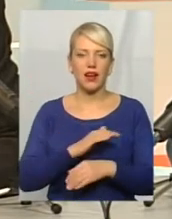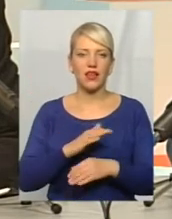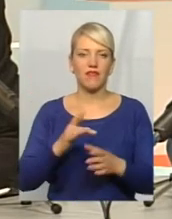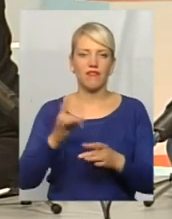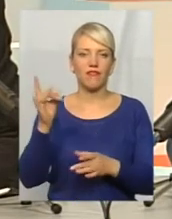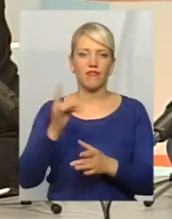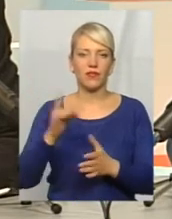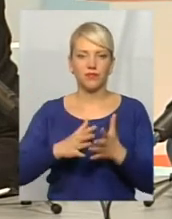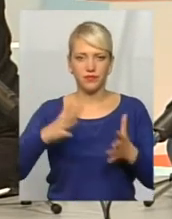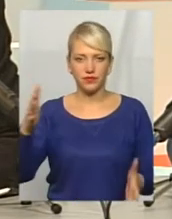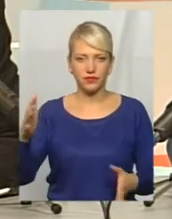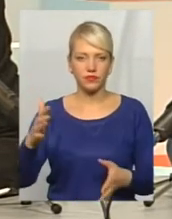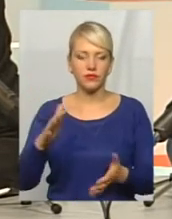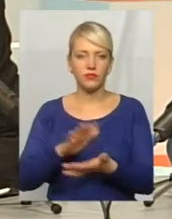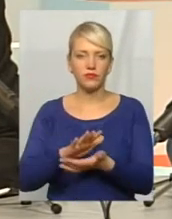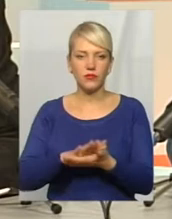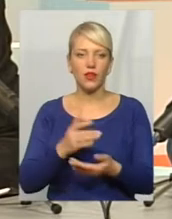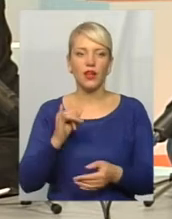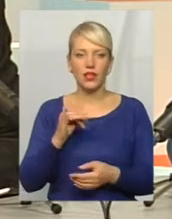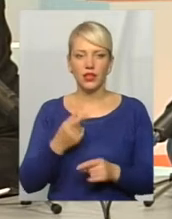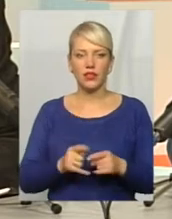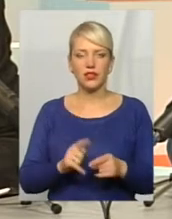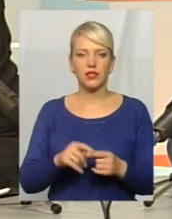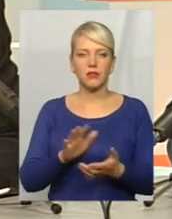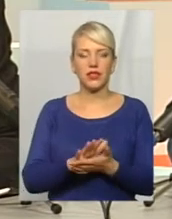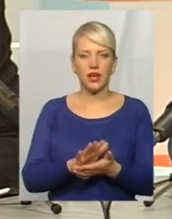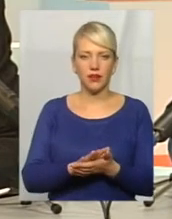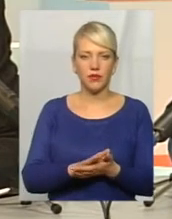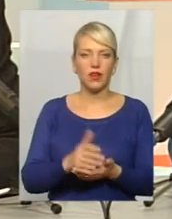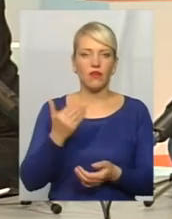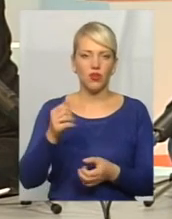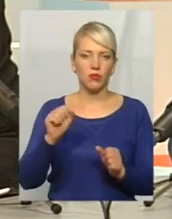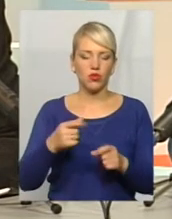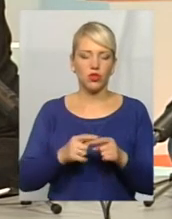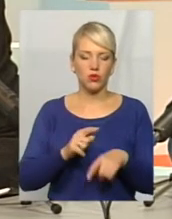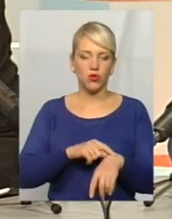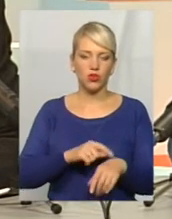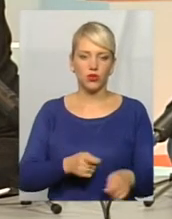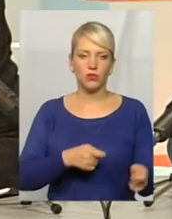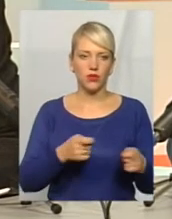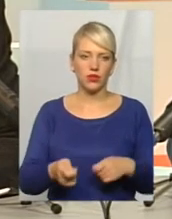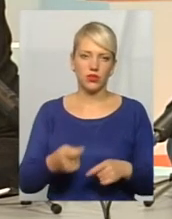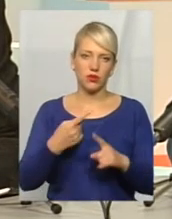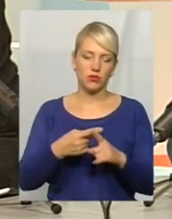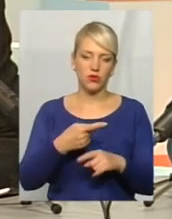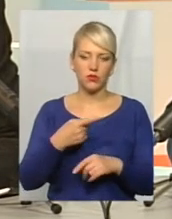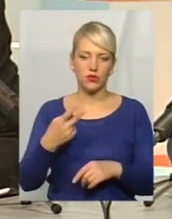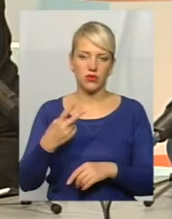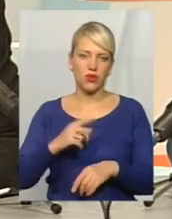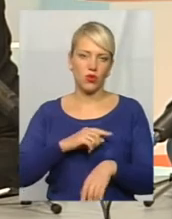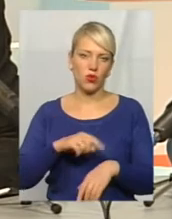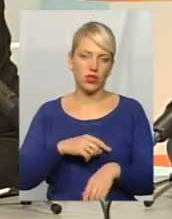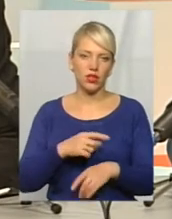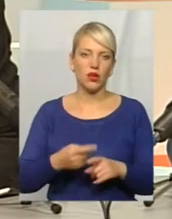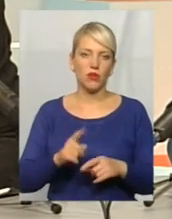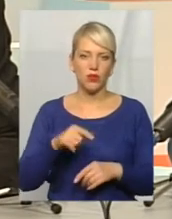весь свій це сміття вони можуть на ту годину туди приносити, плюс-мінус 2 години, відповідно. Ну, власне, ми про це